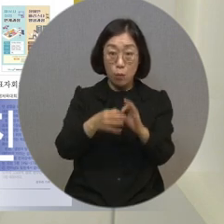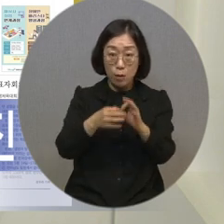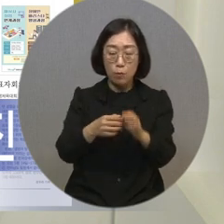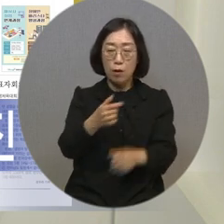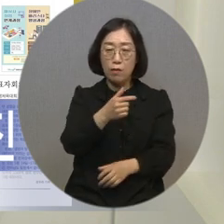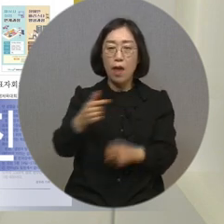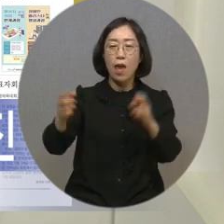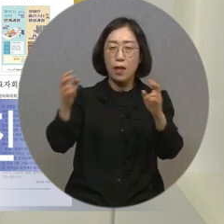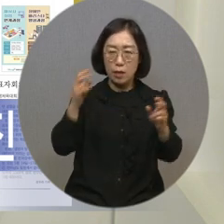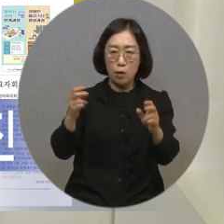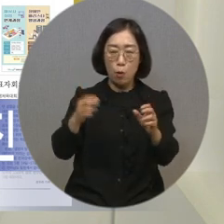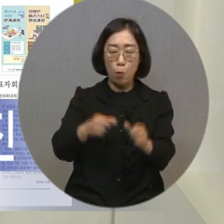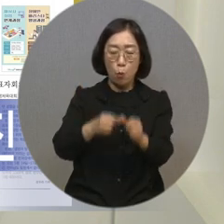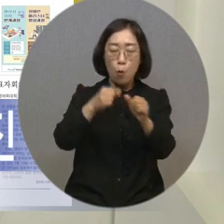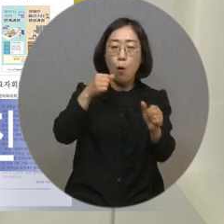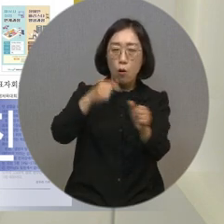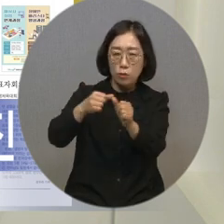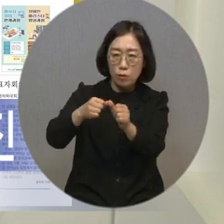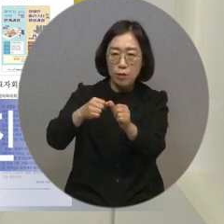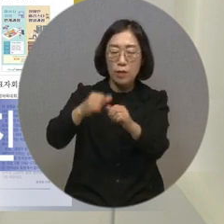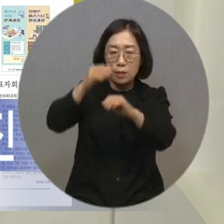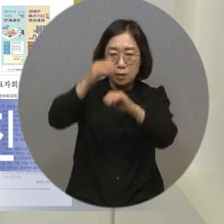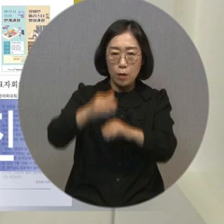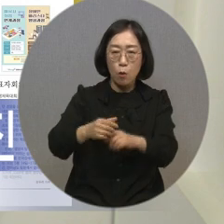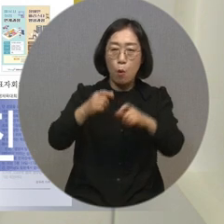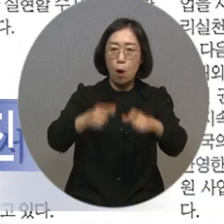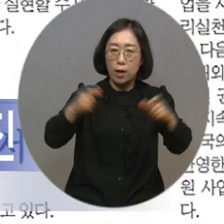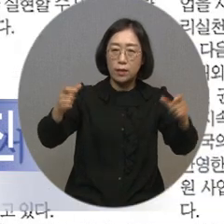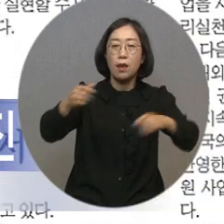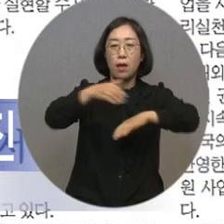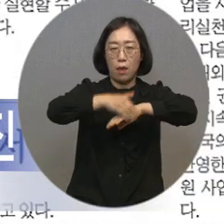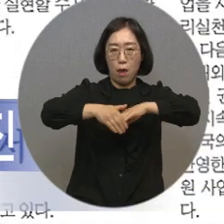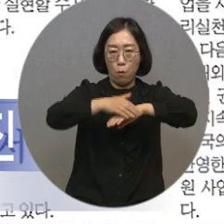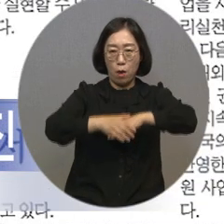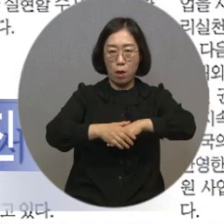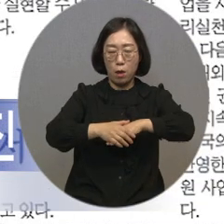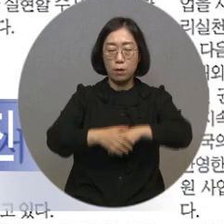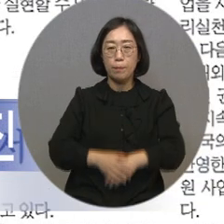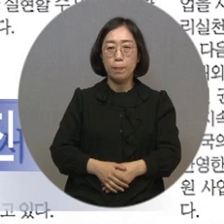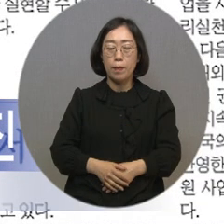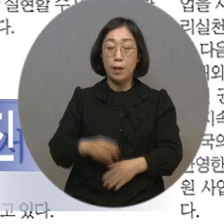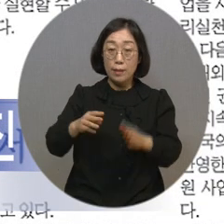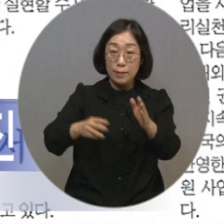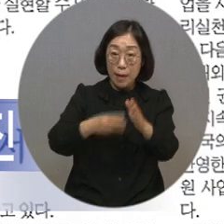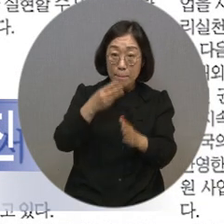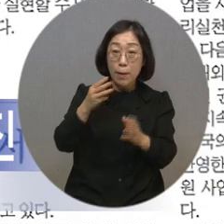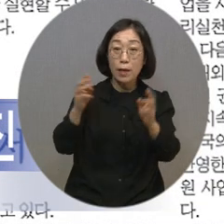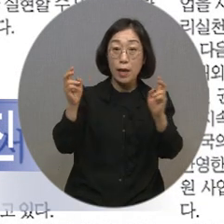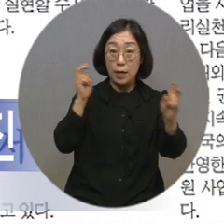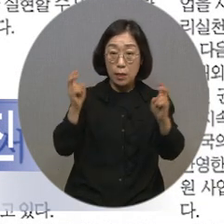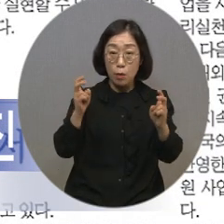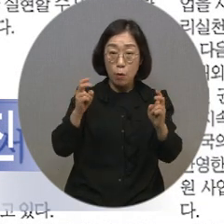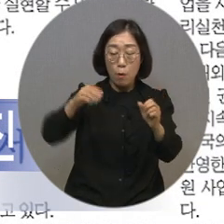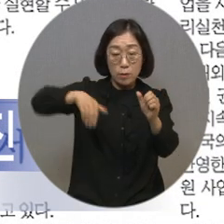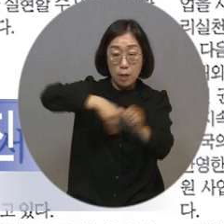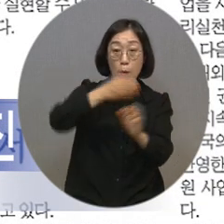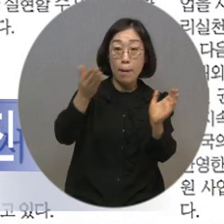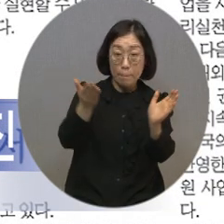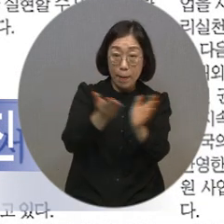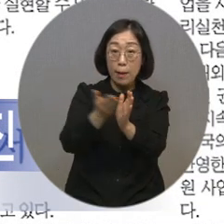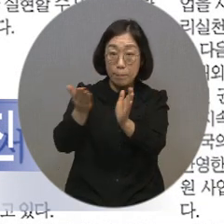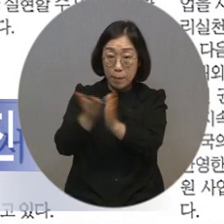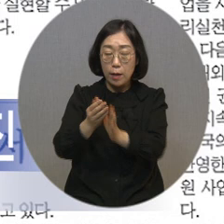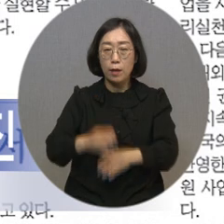컨설팅을 확대할 계획이라는 기사가 올라왔는데요 공단은 300개 사의 다양한 니즈를 충족시키기